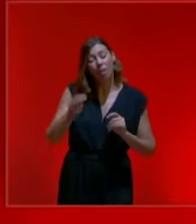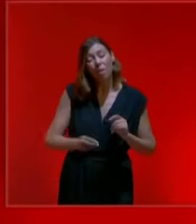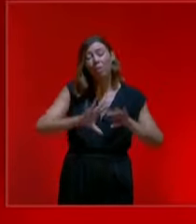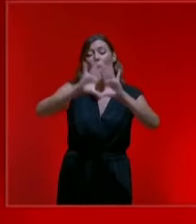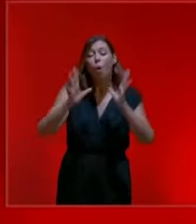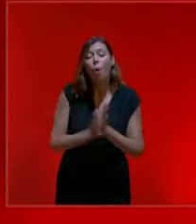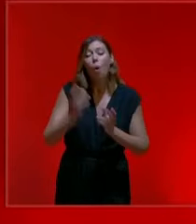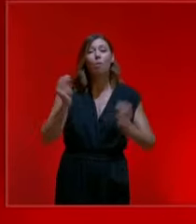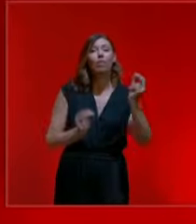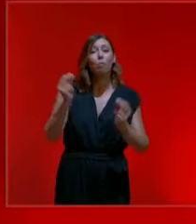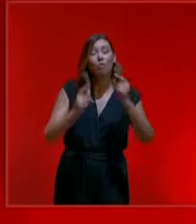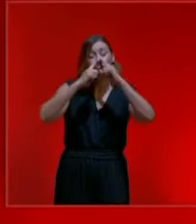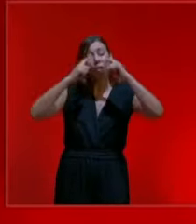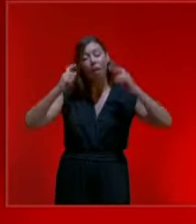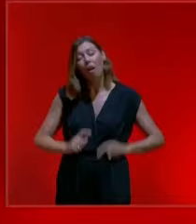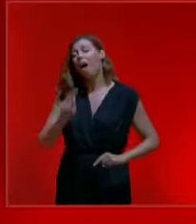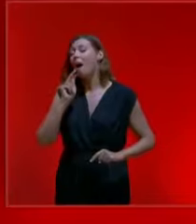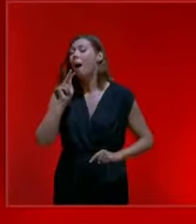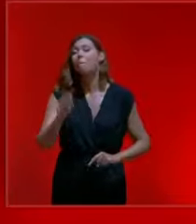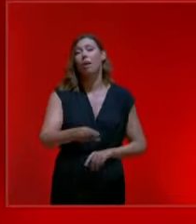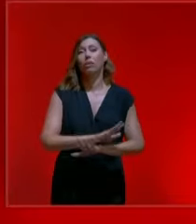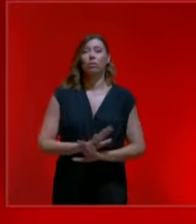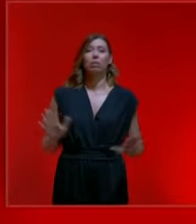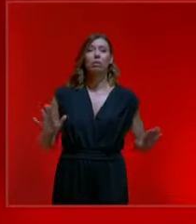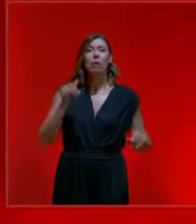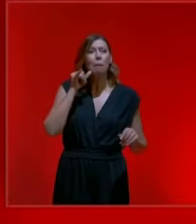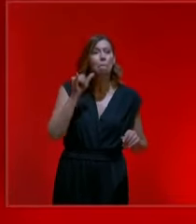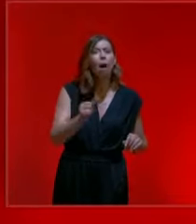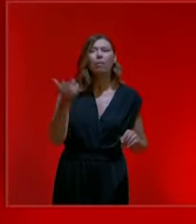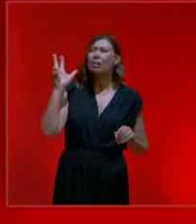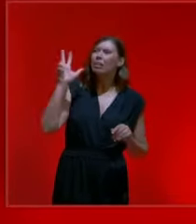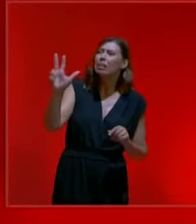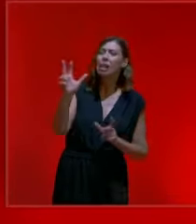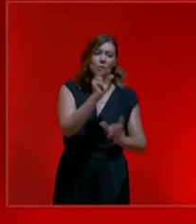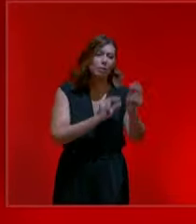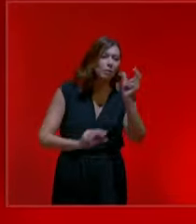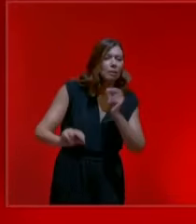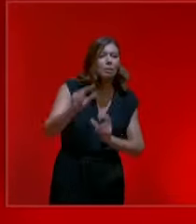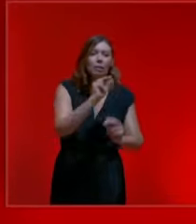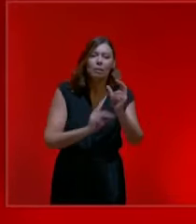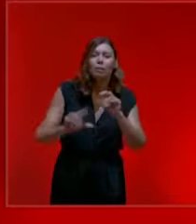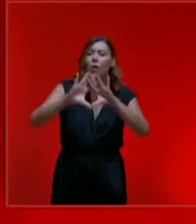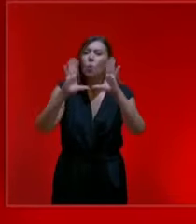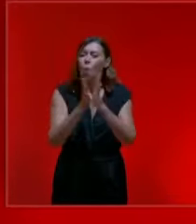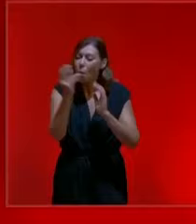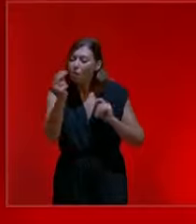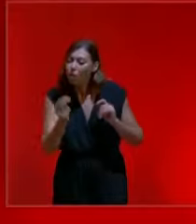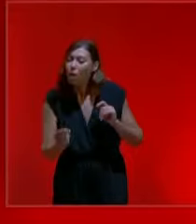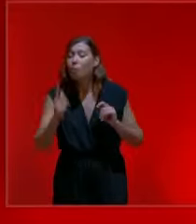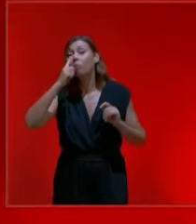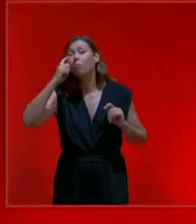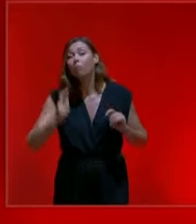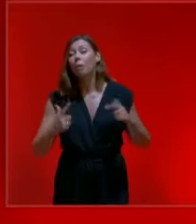που όλοι τα ομολογούμε στις συνελεύσεις μας. Αναζητούμε απαντήσεις με την απόλυτη συμμετοχική δημοκρατία των